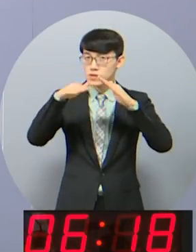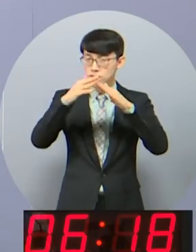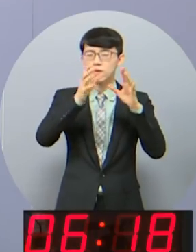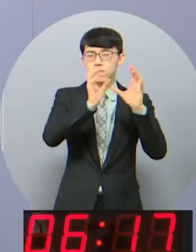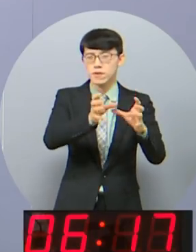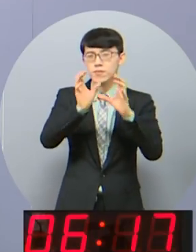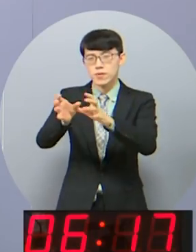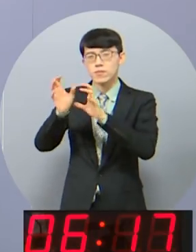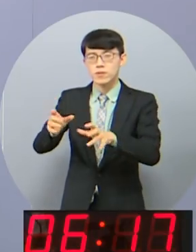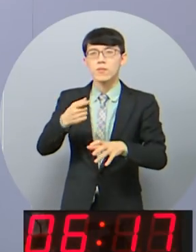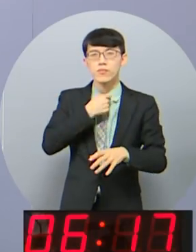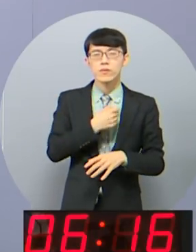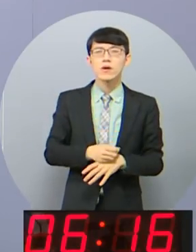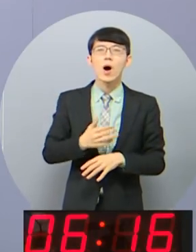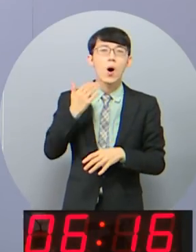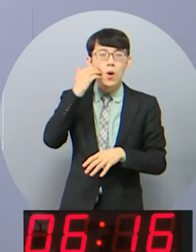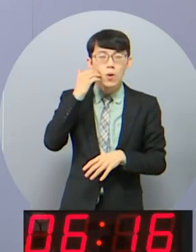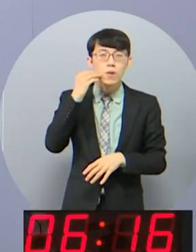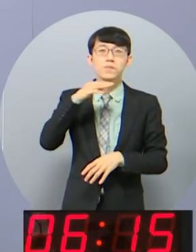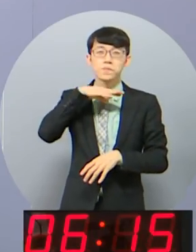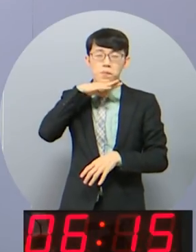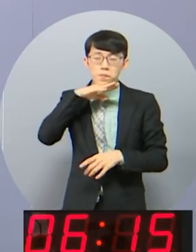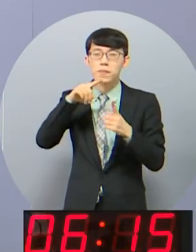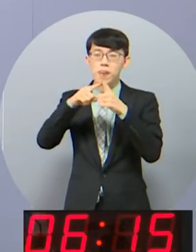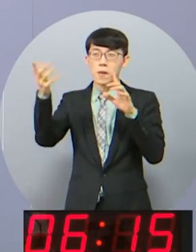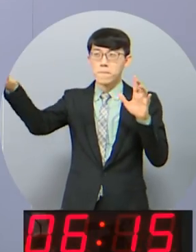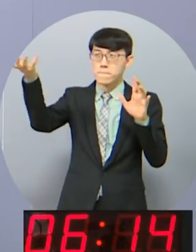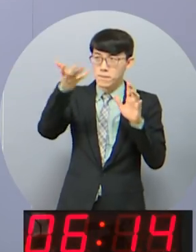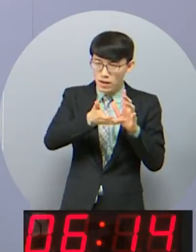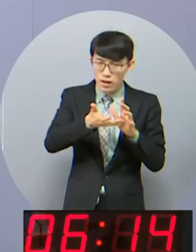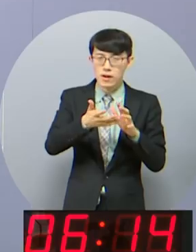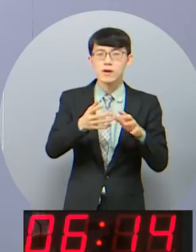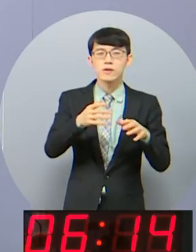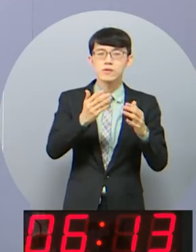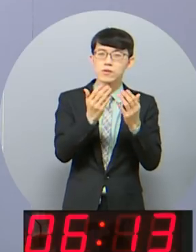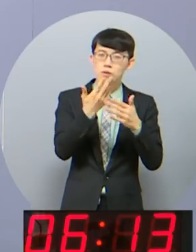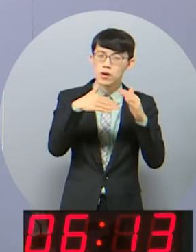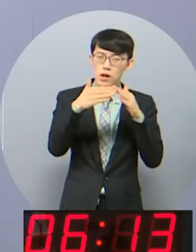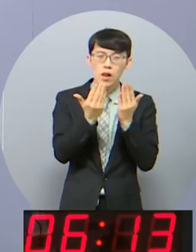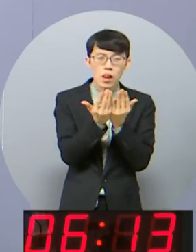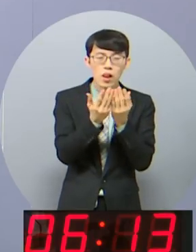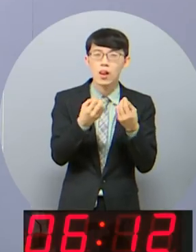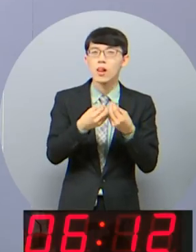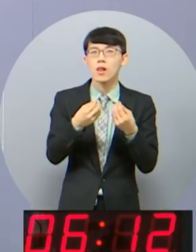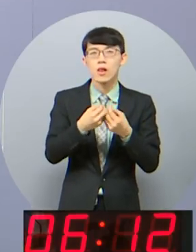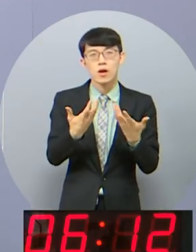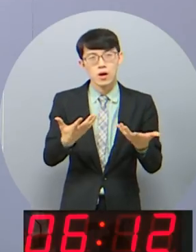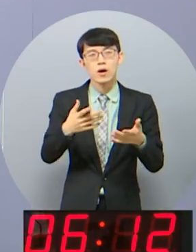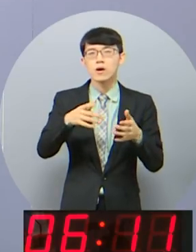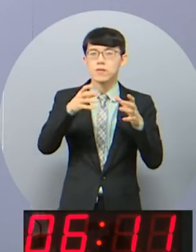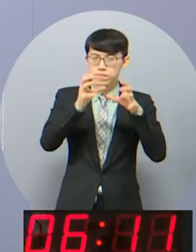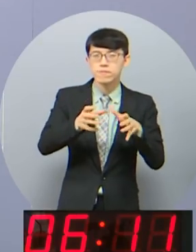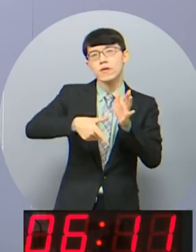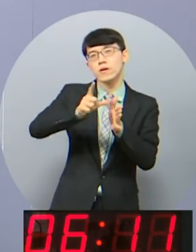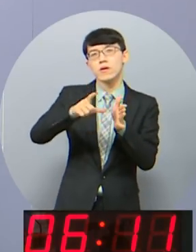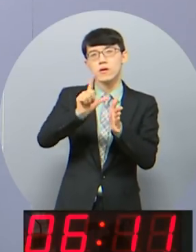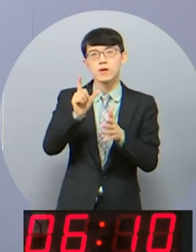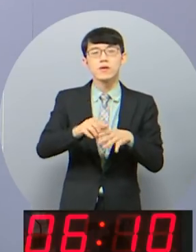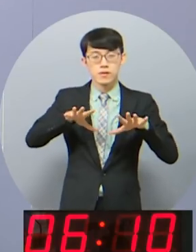使讲等人搬入来，啊！你才要来起学校，啊！你袂好。所以啊，淡水有国中预定队，